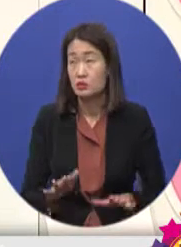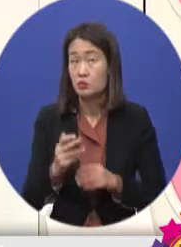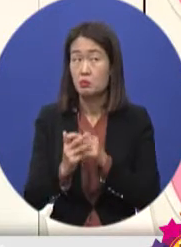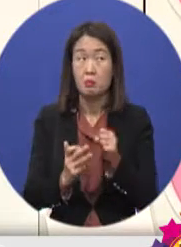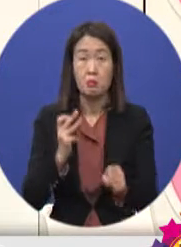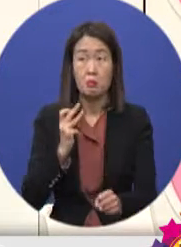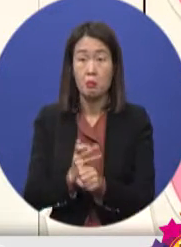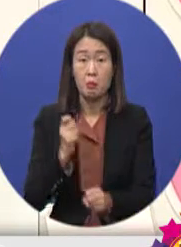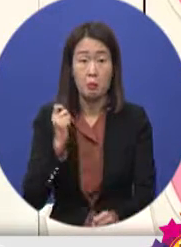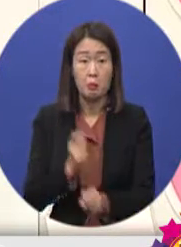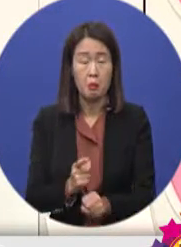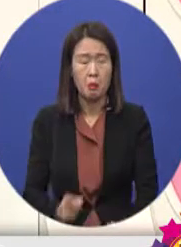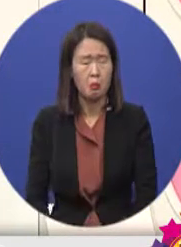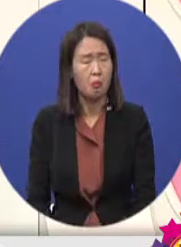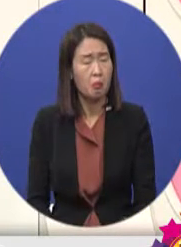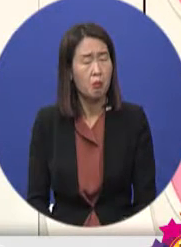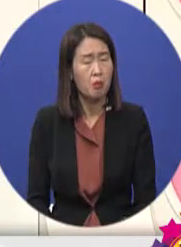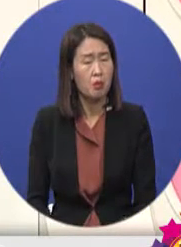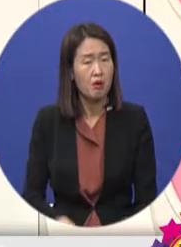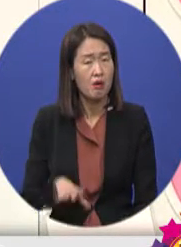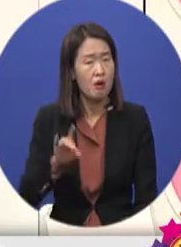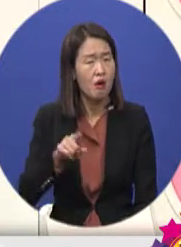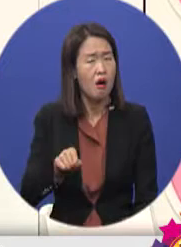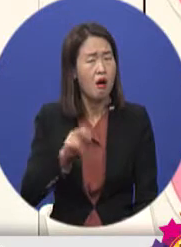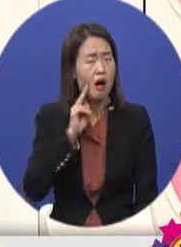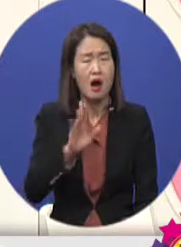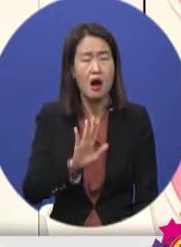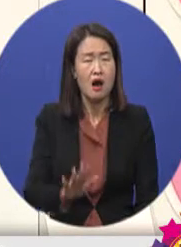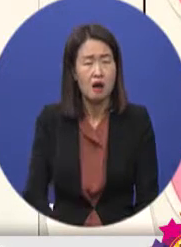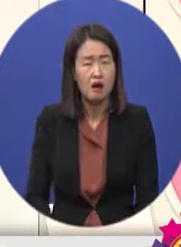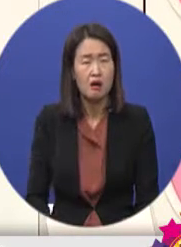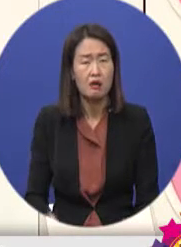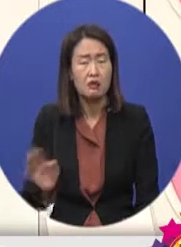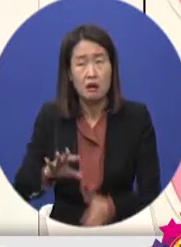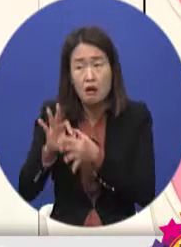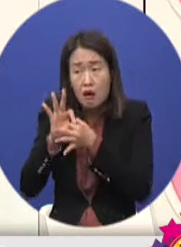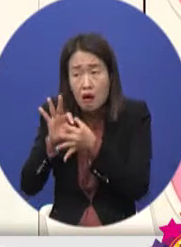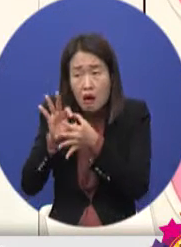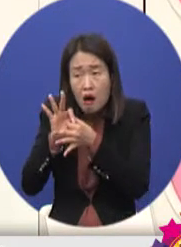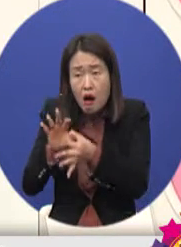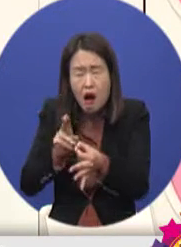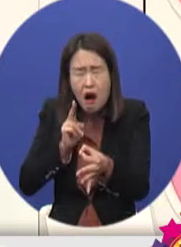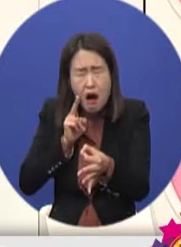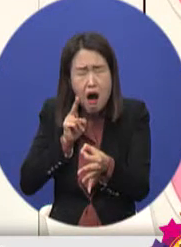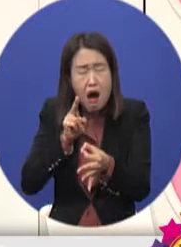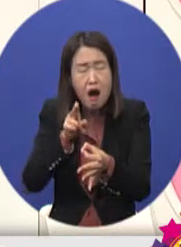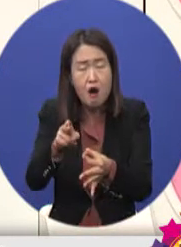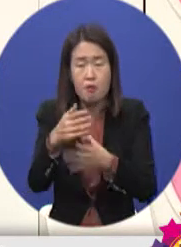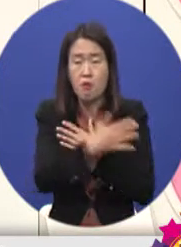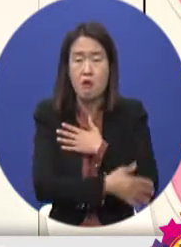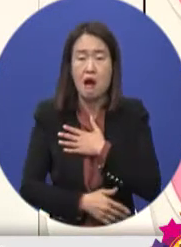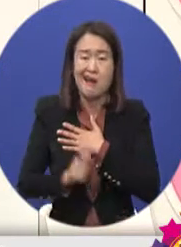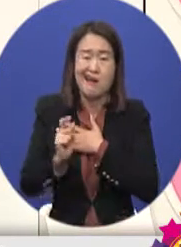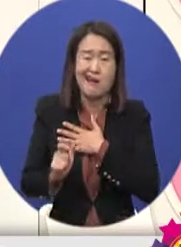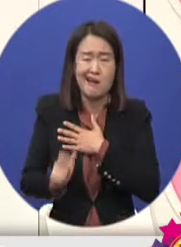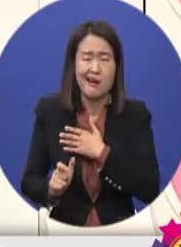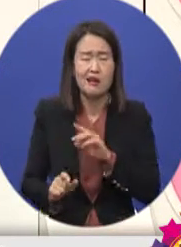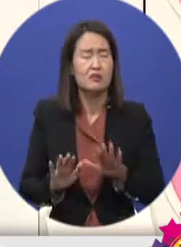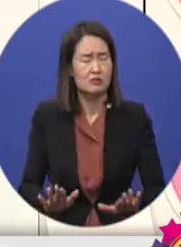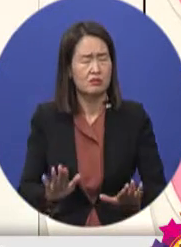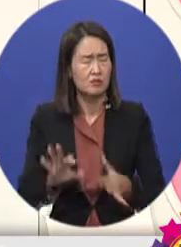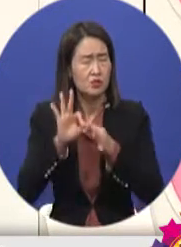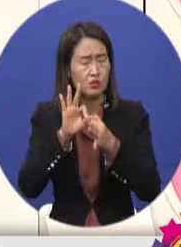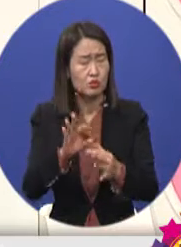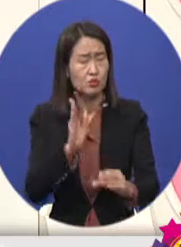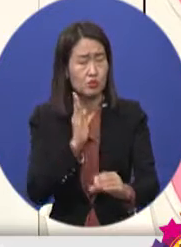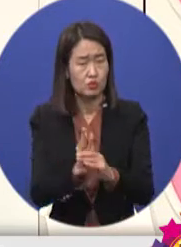됐거든요. 아유, 18년 된 맨 처음엔 이렇게까지 안 했는데 자꾸 가서 또 하네. 그렇죠. 네, 가서 자꾸 몸이 굳어지고 추운 걸 꼬는